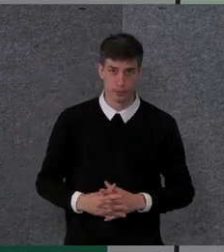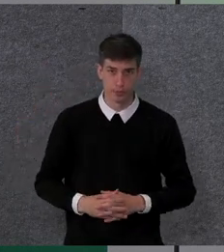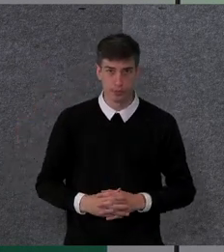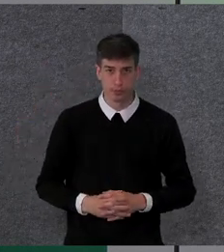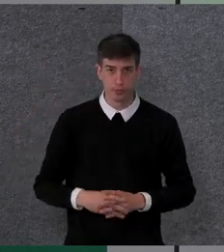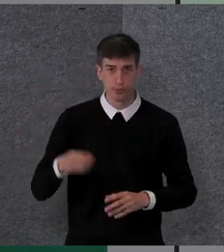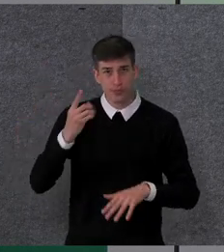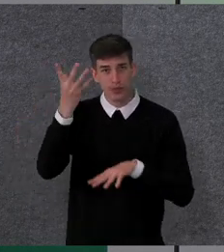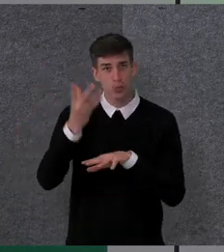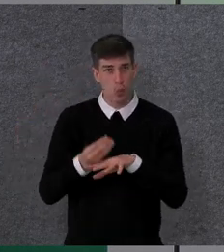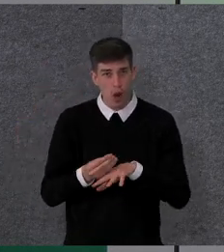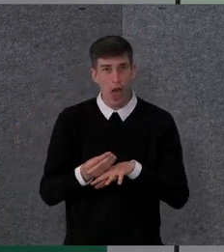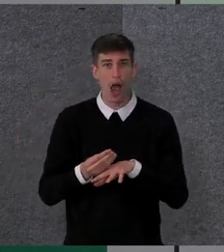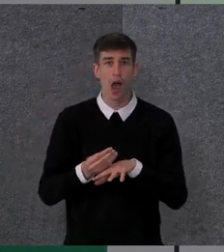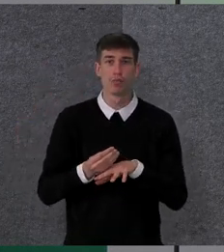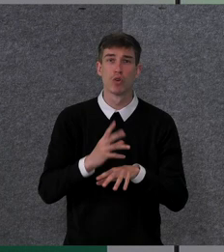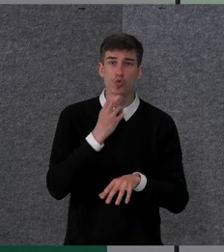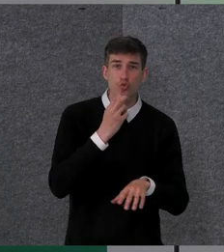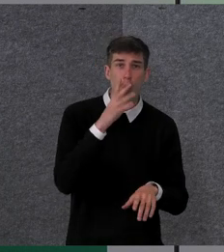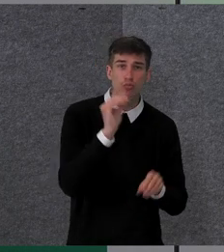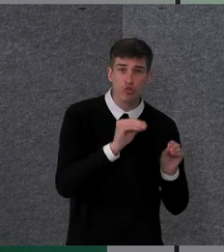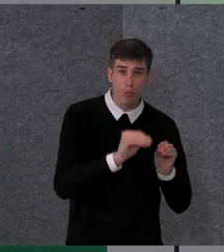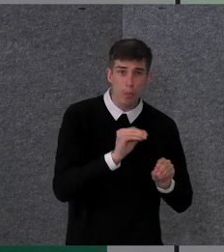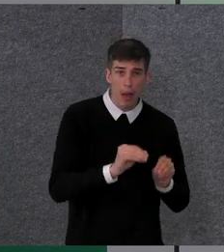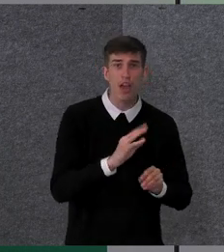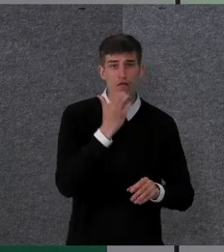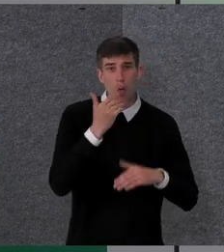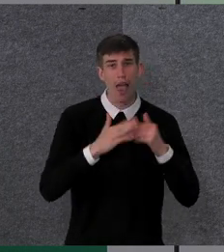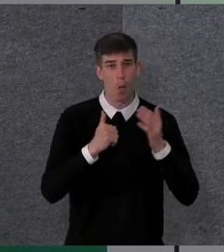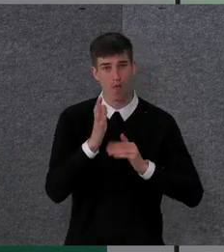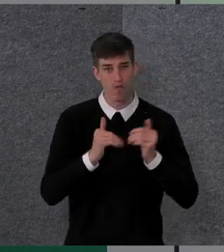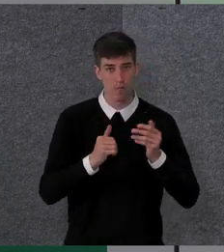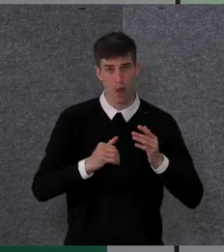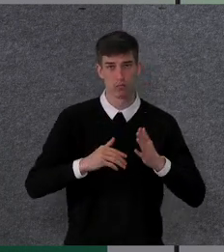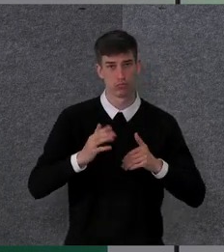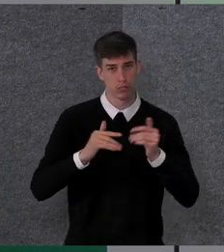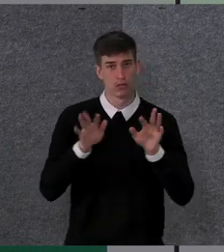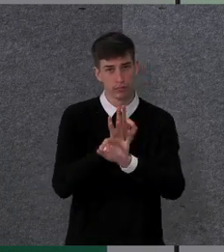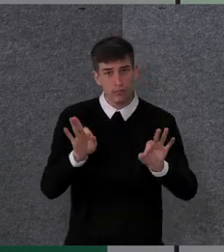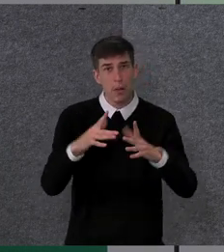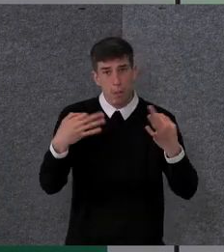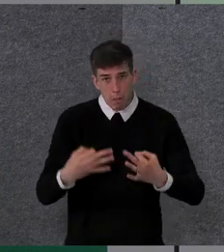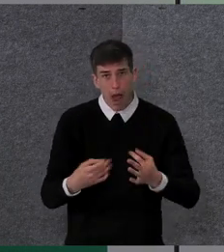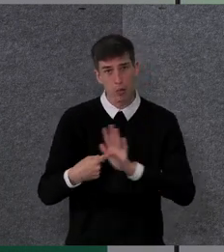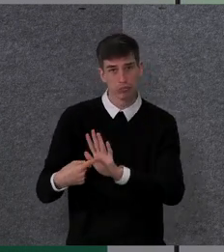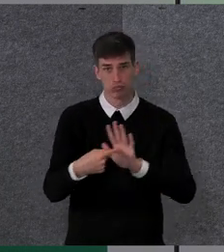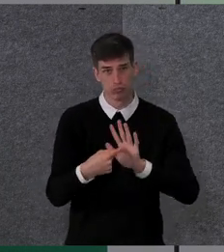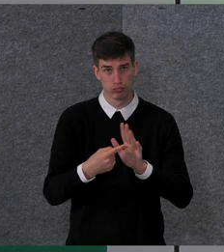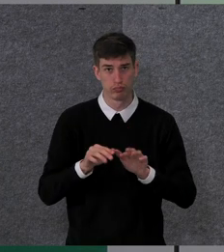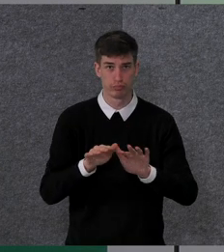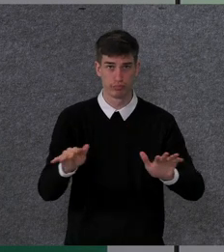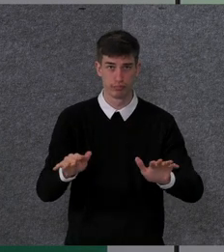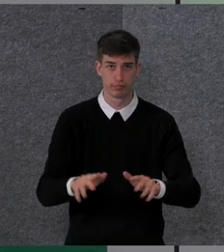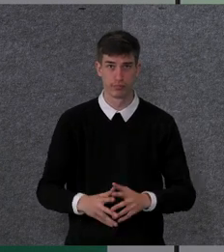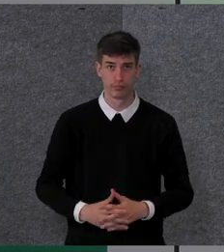mit Solaranlagen und Stromspeichern kleine Stromnetze aufbauen, damit die Menschen schnell wieder Strom für das Notwendigste hätten. Dass